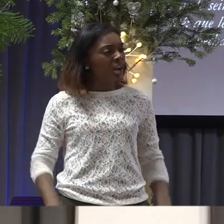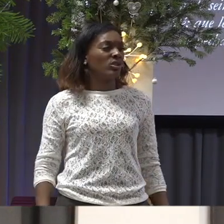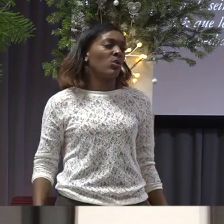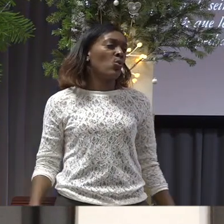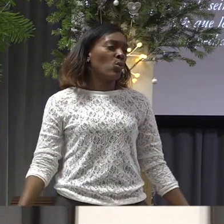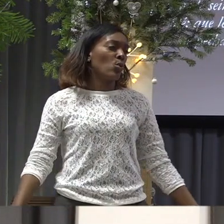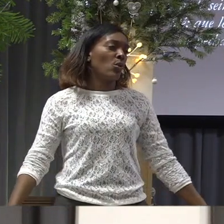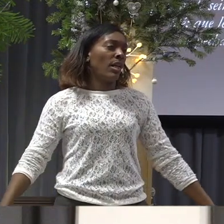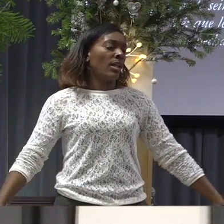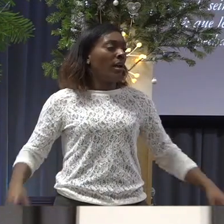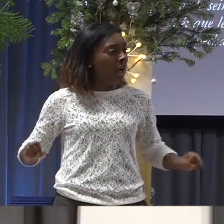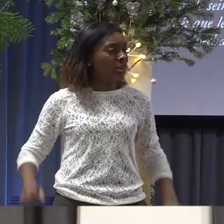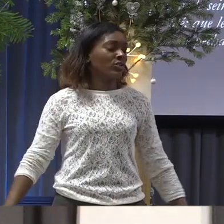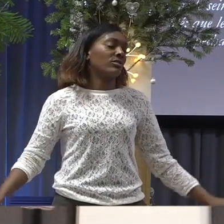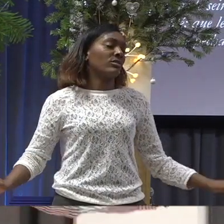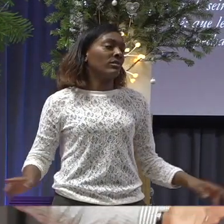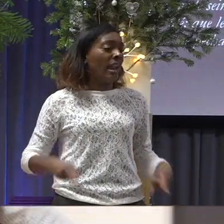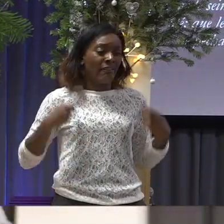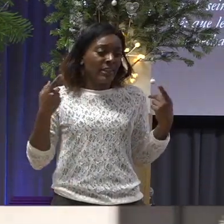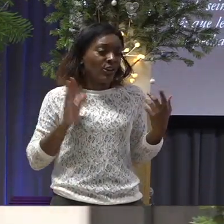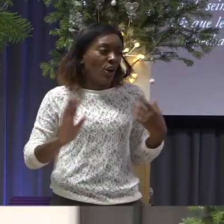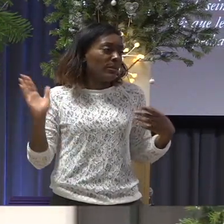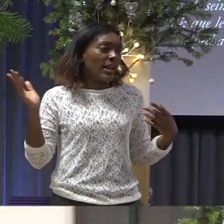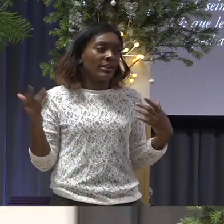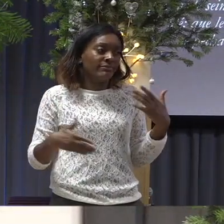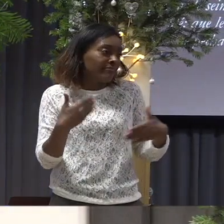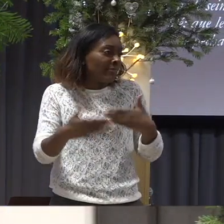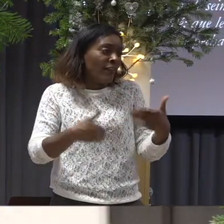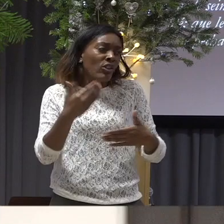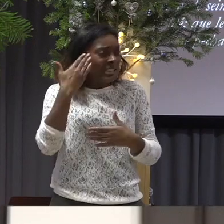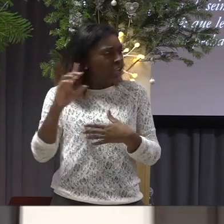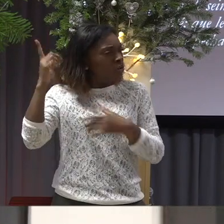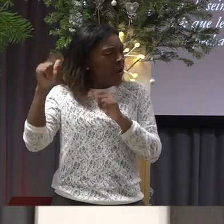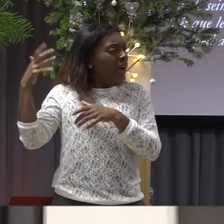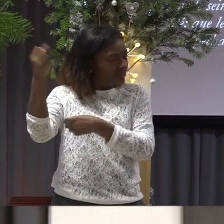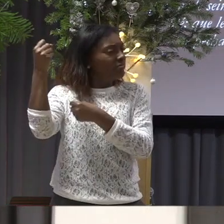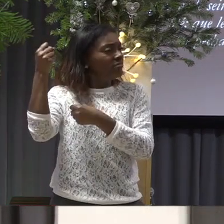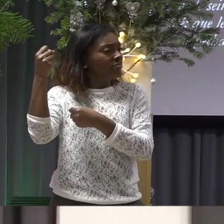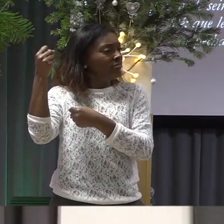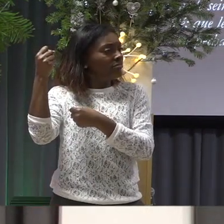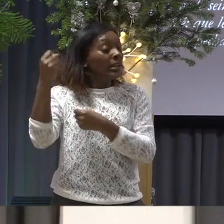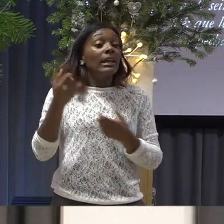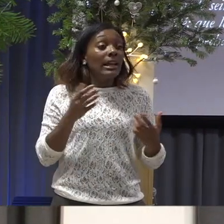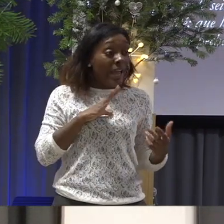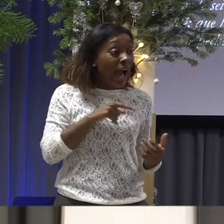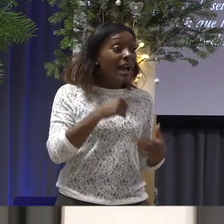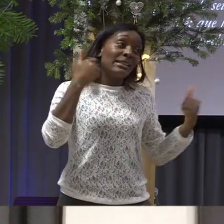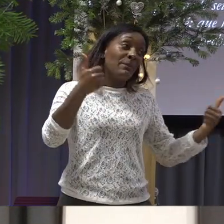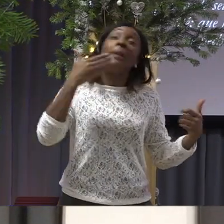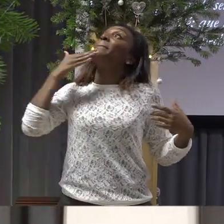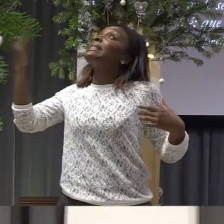Relâchons la pression. Prends la vie telle qu'elle vient. Il y a ça, Seigneur, merci. Il n'y a pas ça, Seigneur, merci.